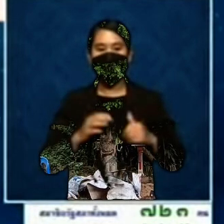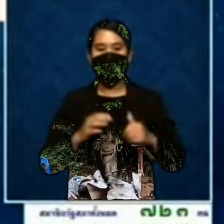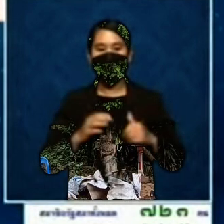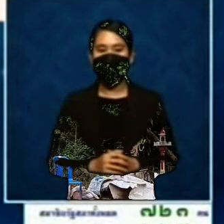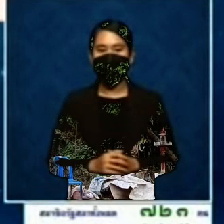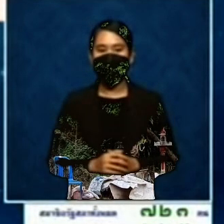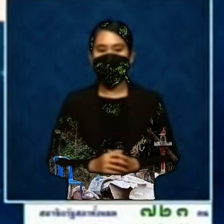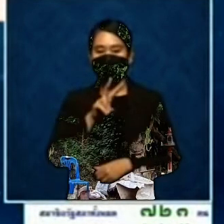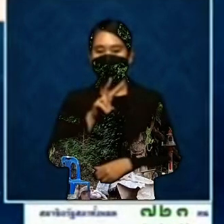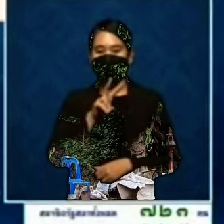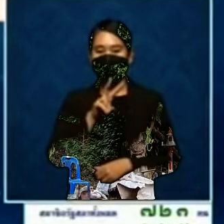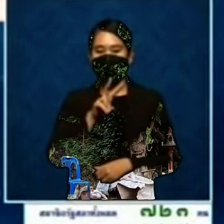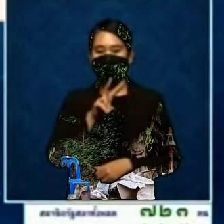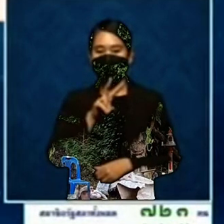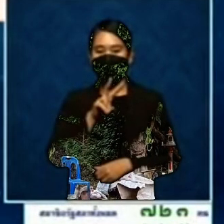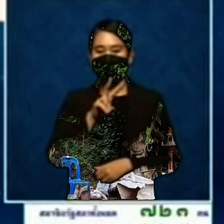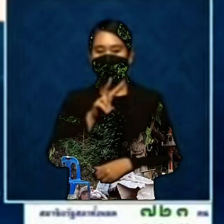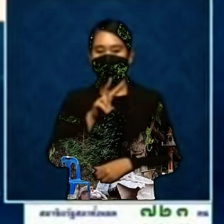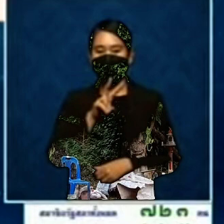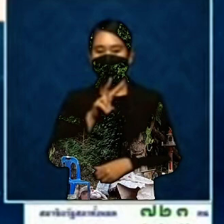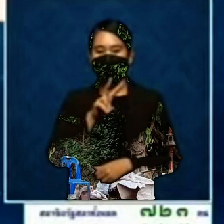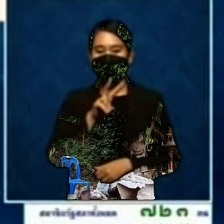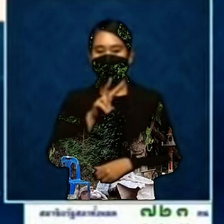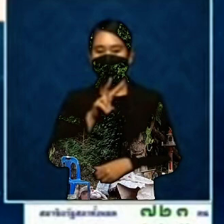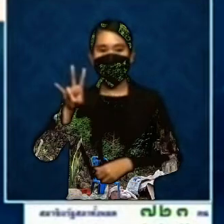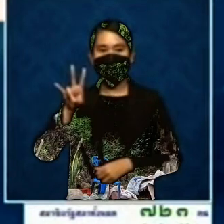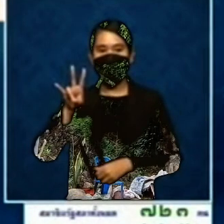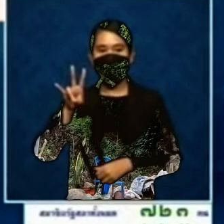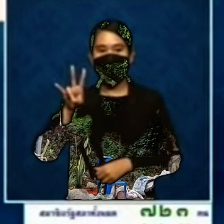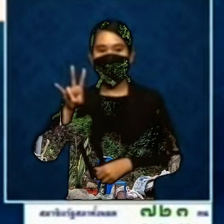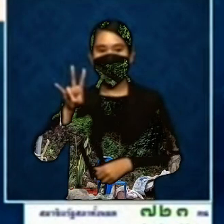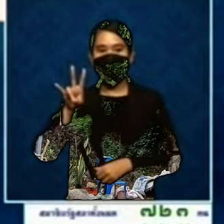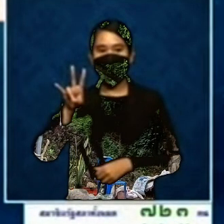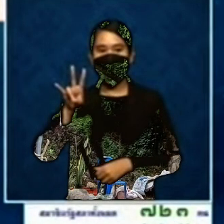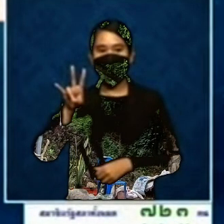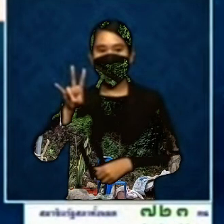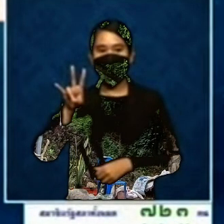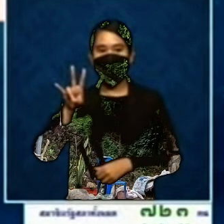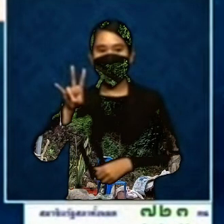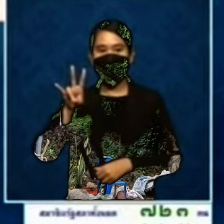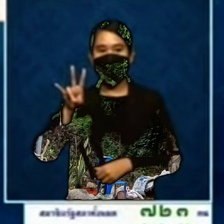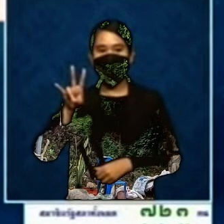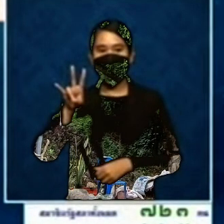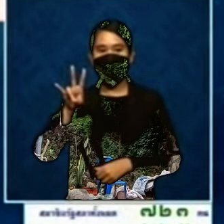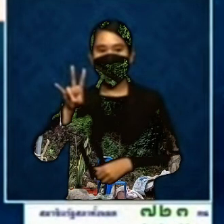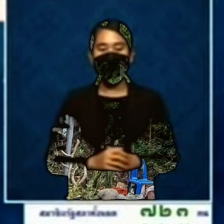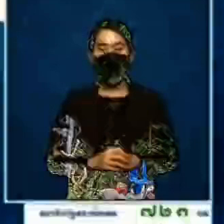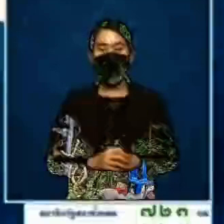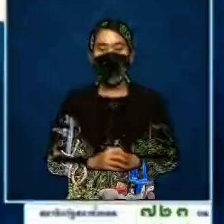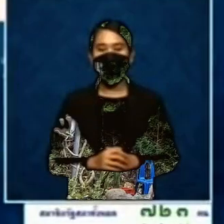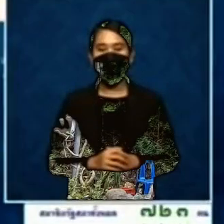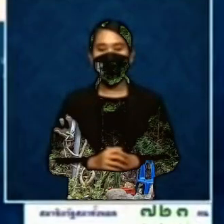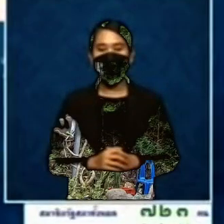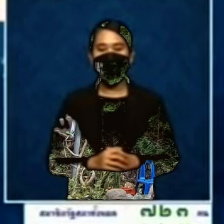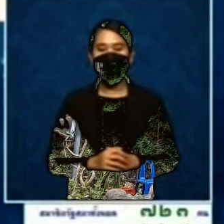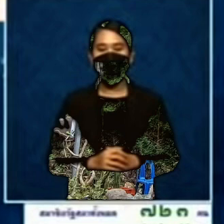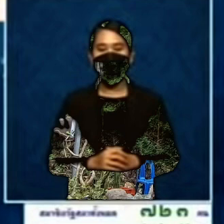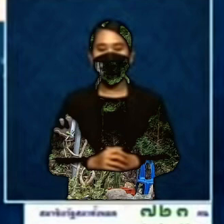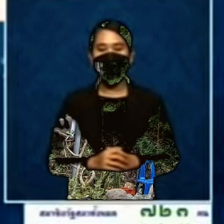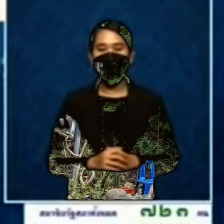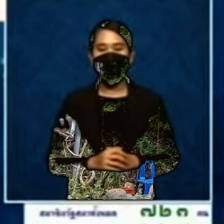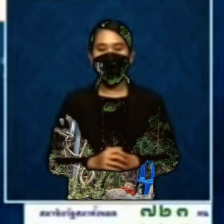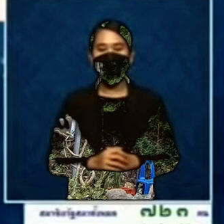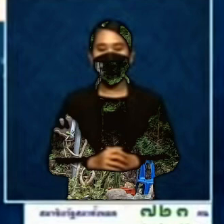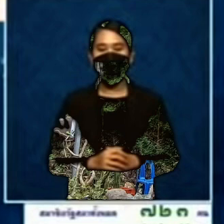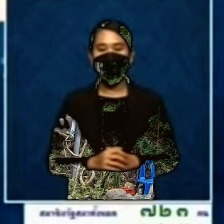สองร้อยห้าสิบเจ็ดนายบัญญัติบรรทัดฐาน ไม่รับหลักการครับ สองร้อยห้าสิบแ